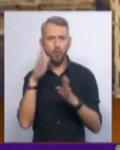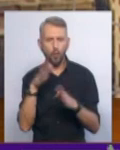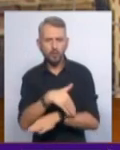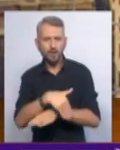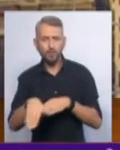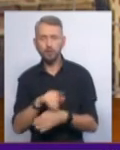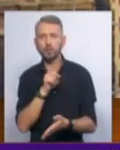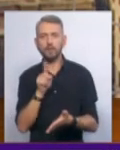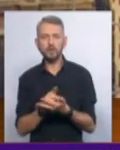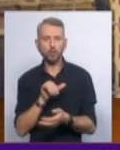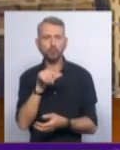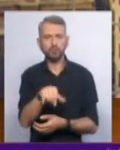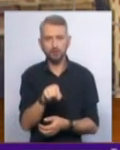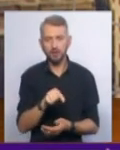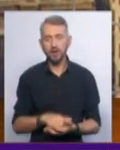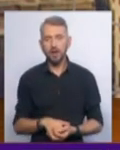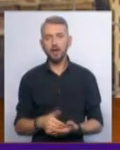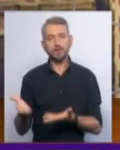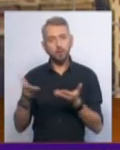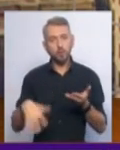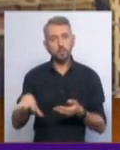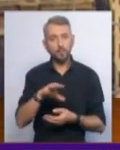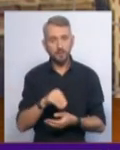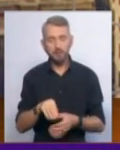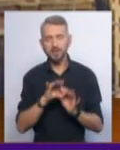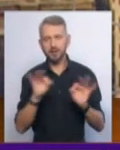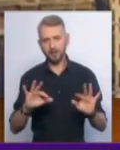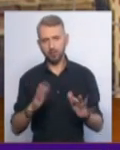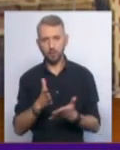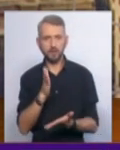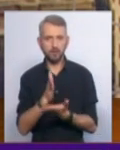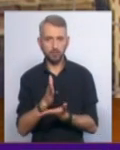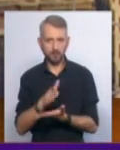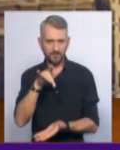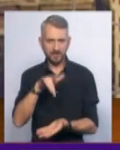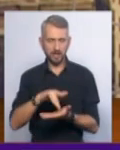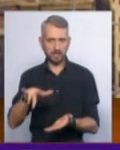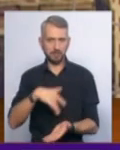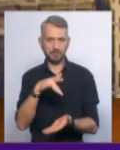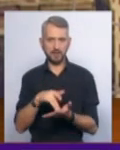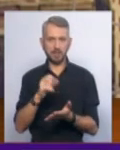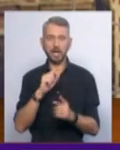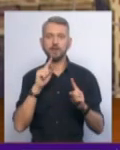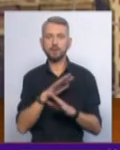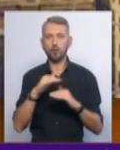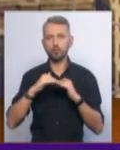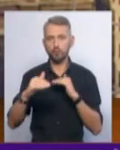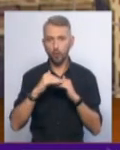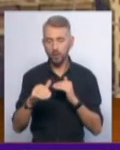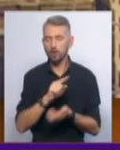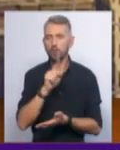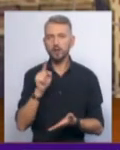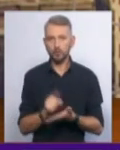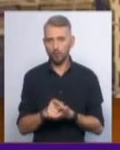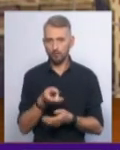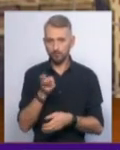завітайте на фестиваль «Хризантем». Запрошуємо всіх киян. Прекрасна подія, яка знаходиться прямо в центрі міста на Співочому полі. Тож, долучайтеся обов'язково.